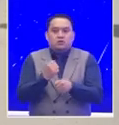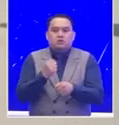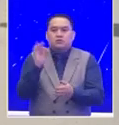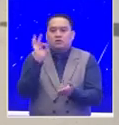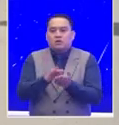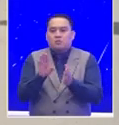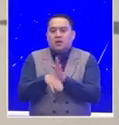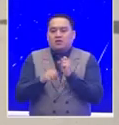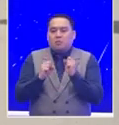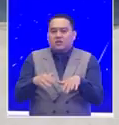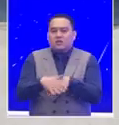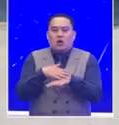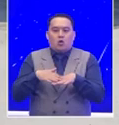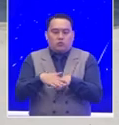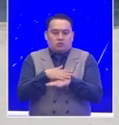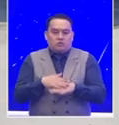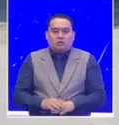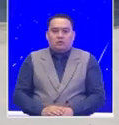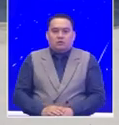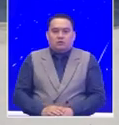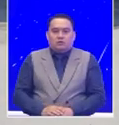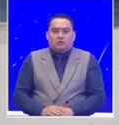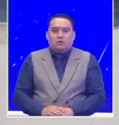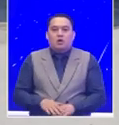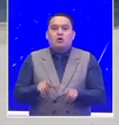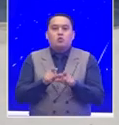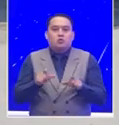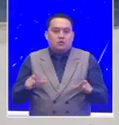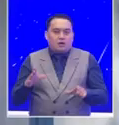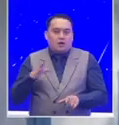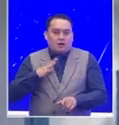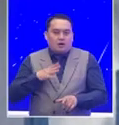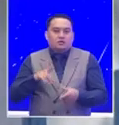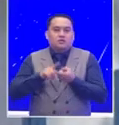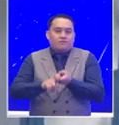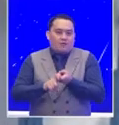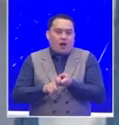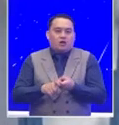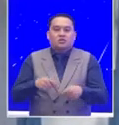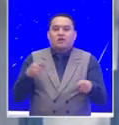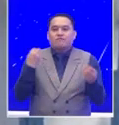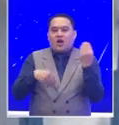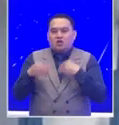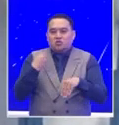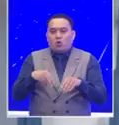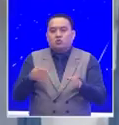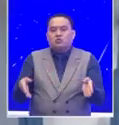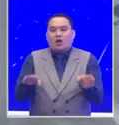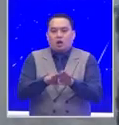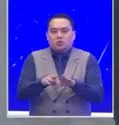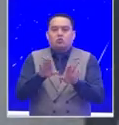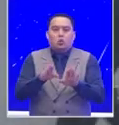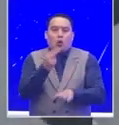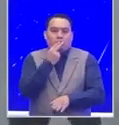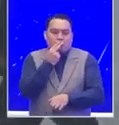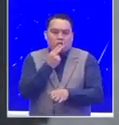целях безопасности граждан. В целях минимизации потока людей, а соответственно и контакта, вещевой сектор закрыт. Работает только продуктовая часть,